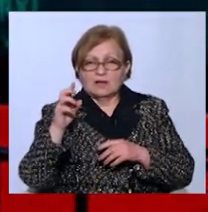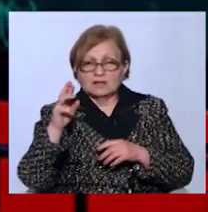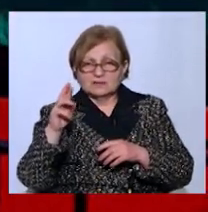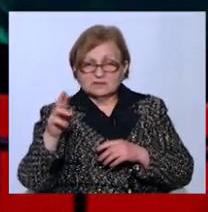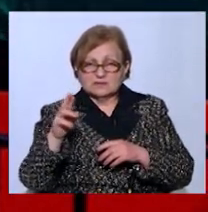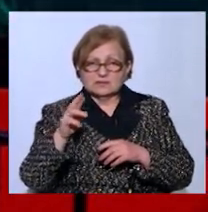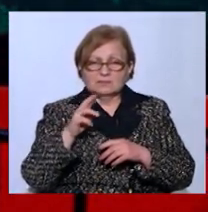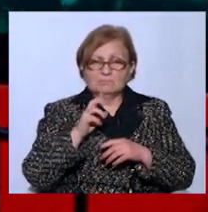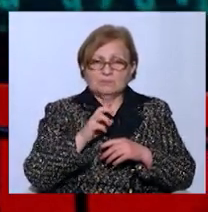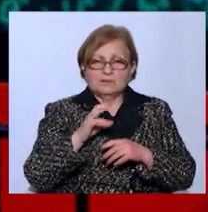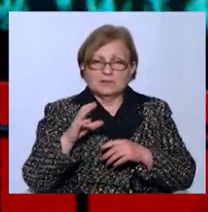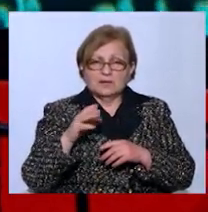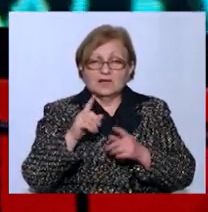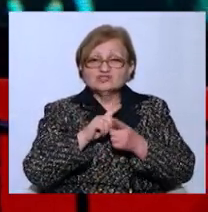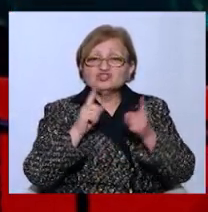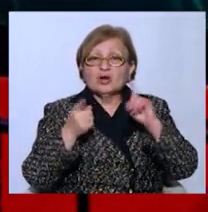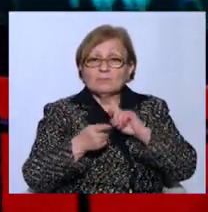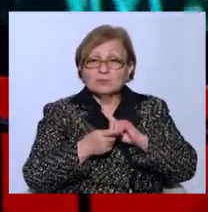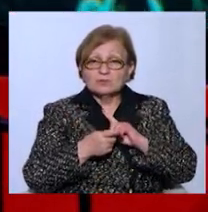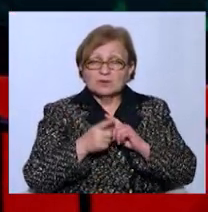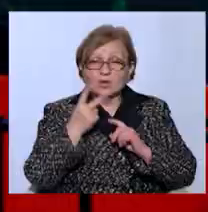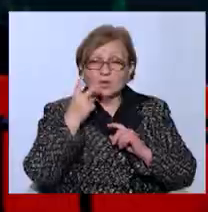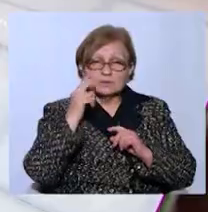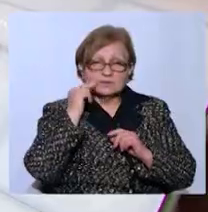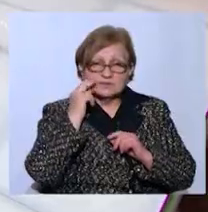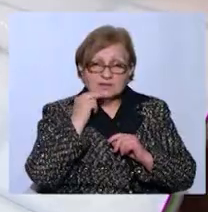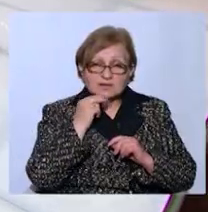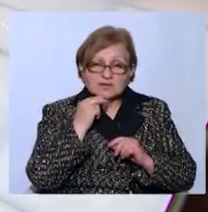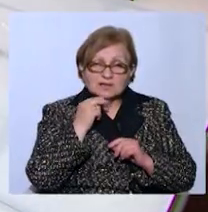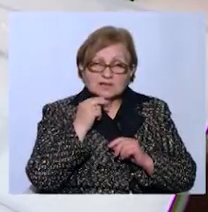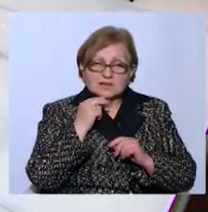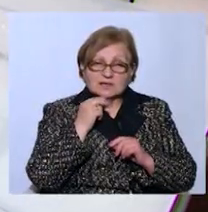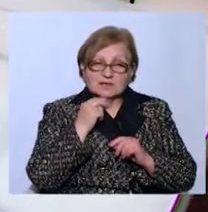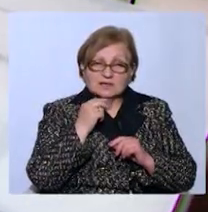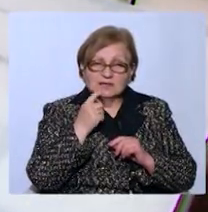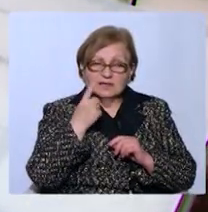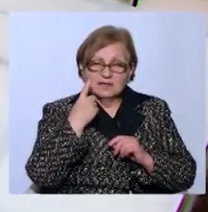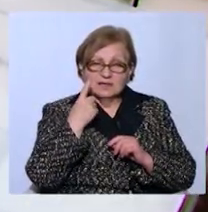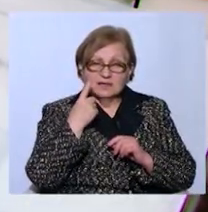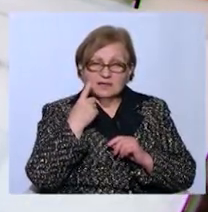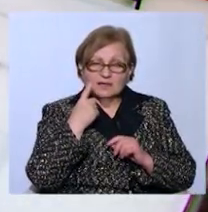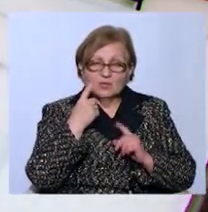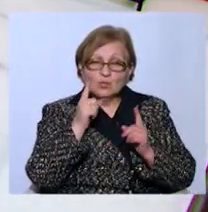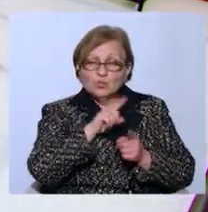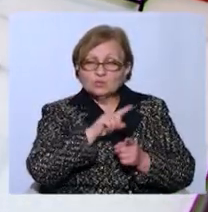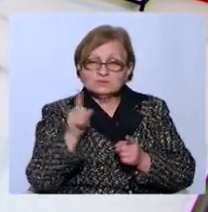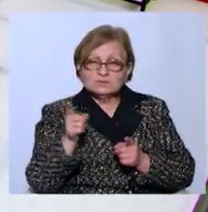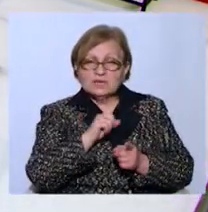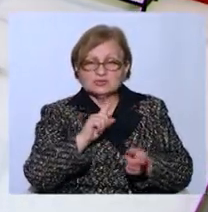და აი შებრუნებული რიცხვი რო გითხარით, 2 რიცხვი არის ურთიერთ შებრუნებული, ანუ